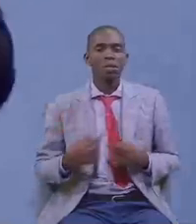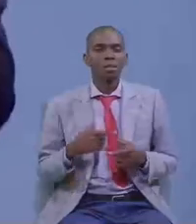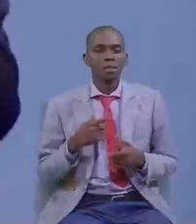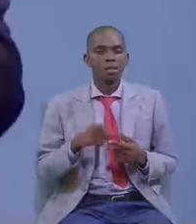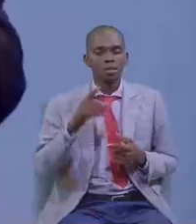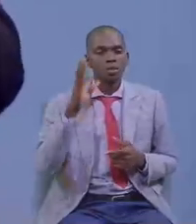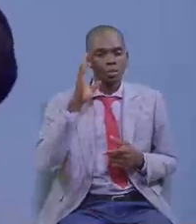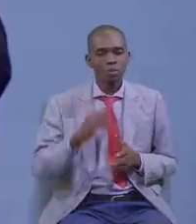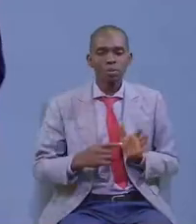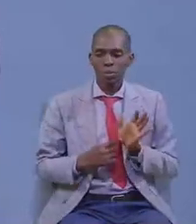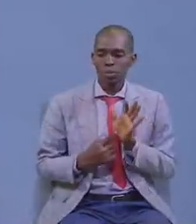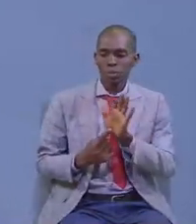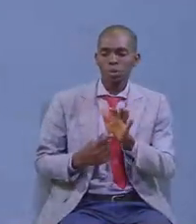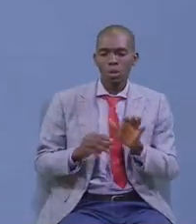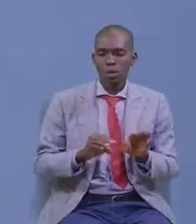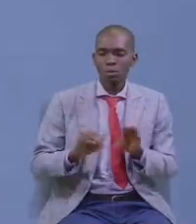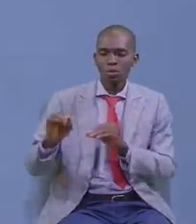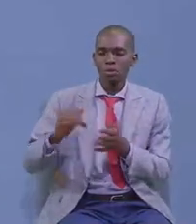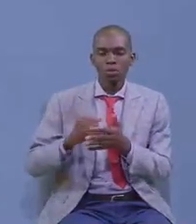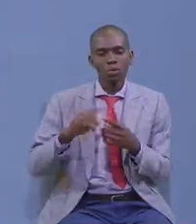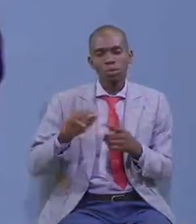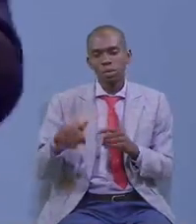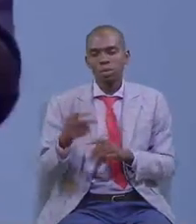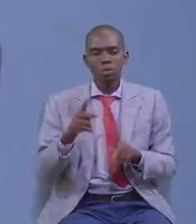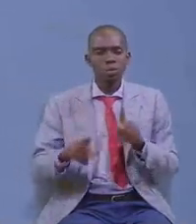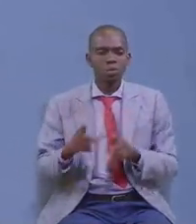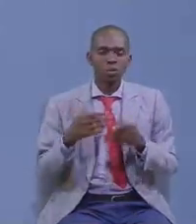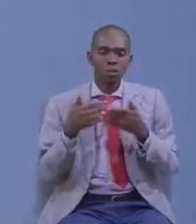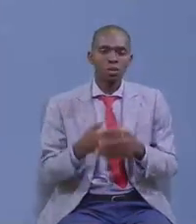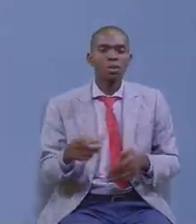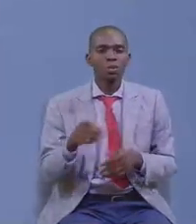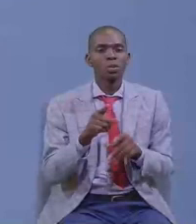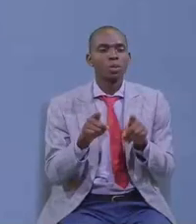tu vas transférer cette certitude aux gens à qui tu parles.